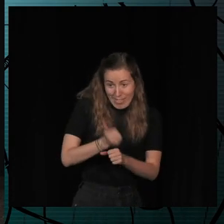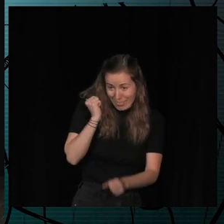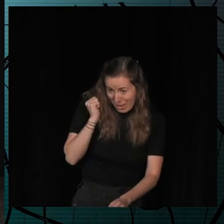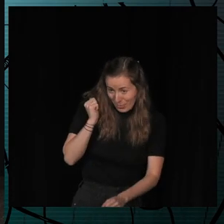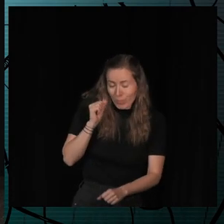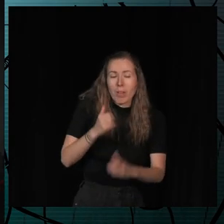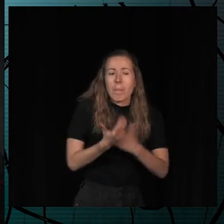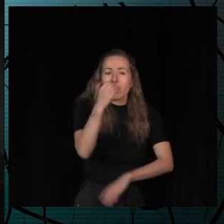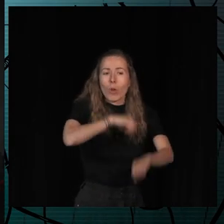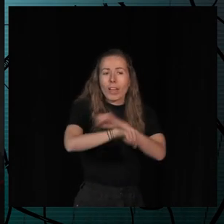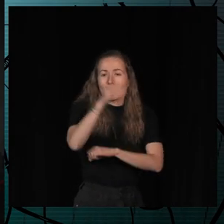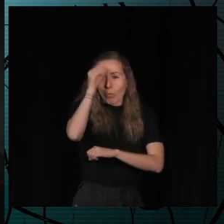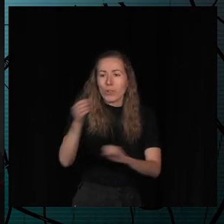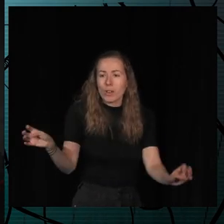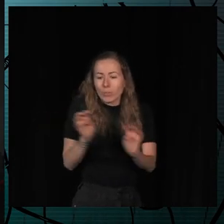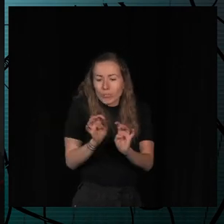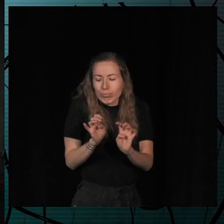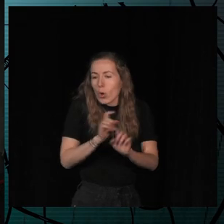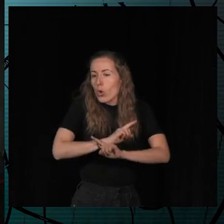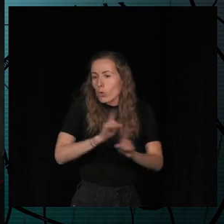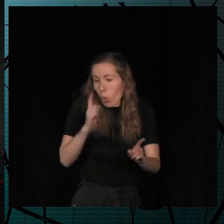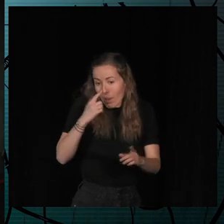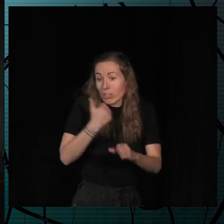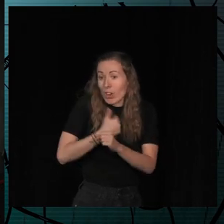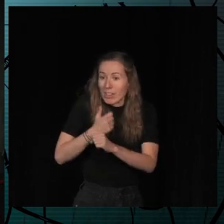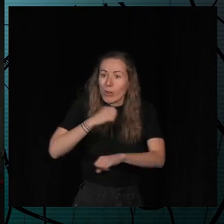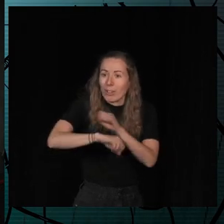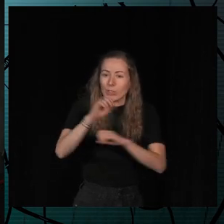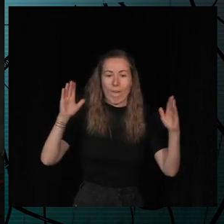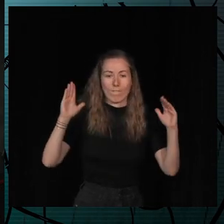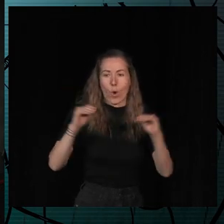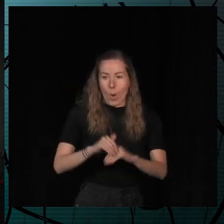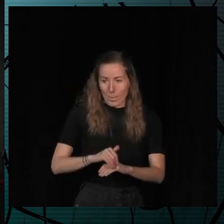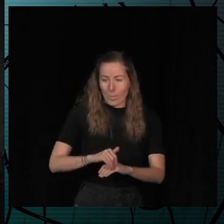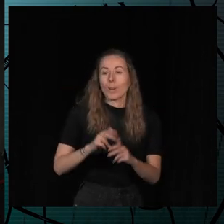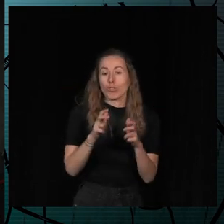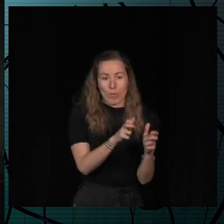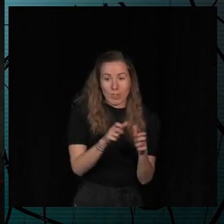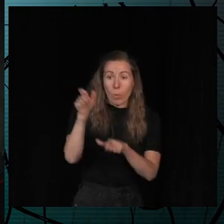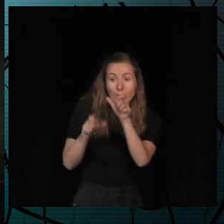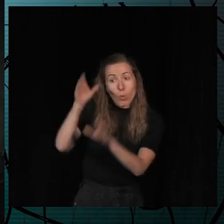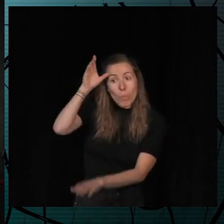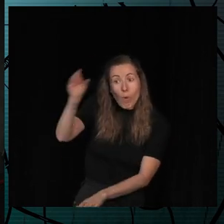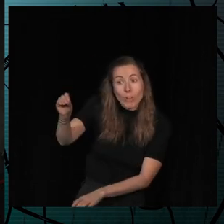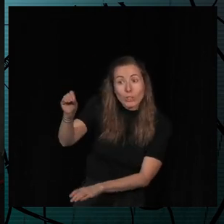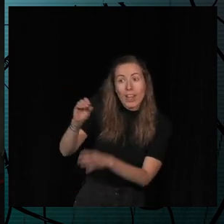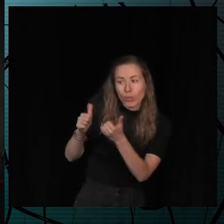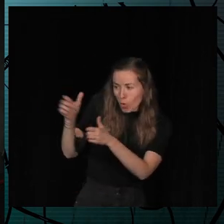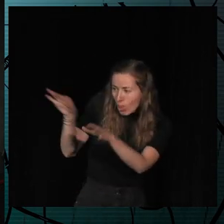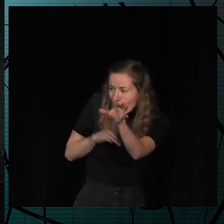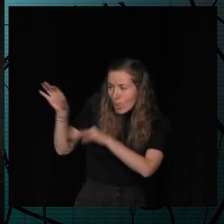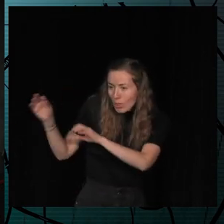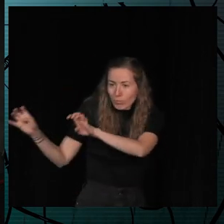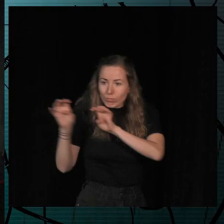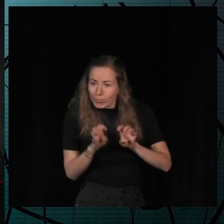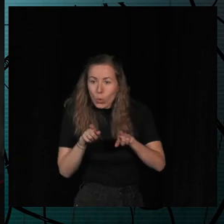matinée d'étude mais par contre nous avions eu comme chaque année le forum du jeu vidéo avec des professionnels du jeu des coachs